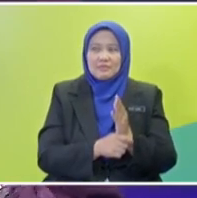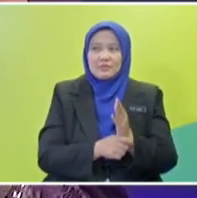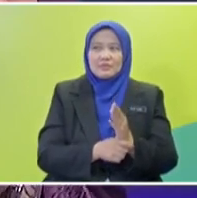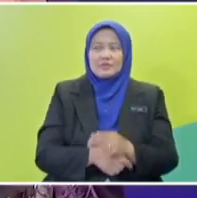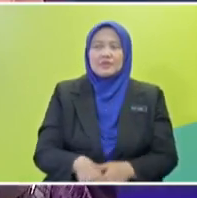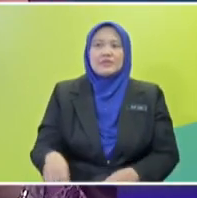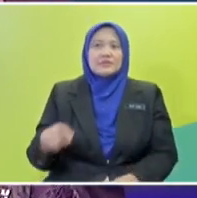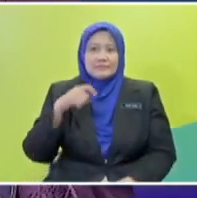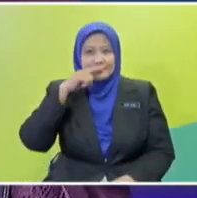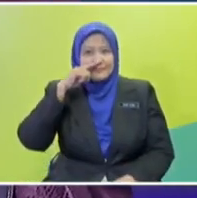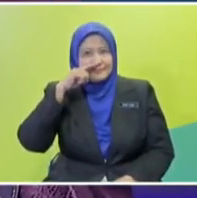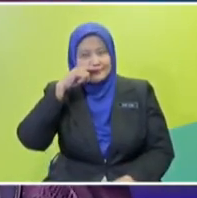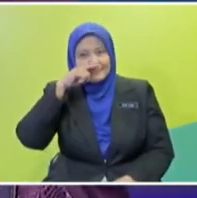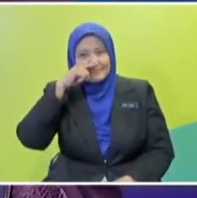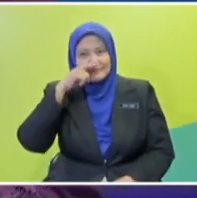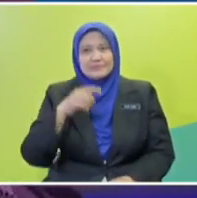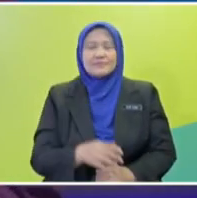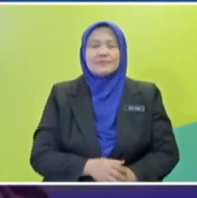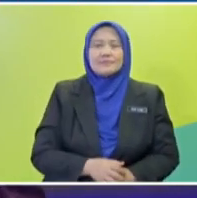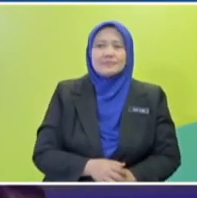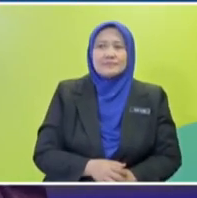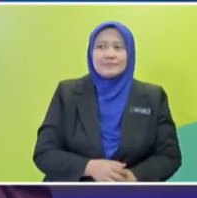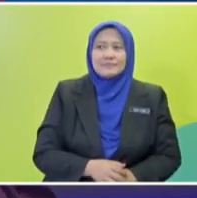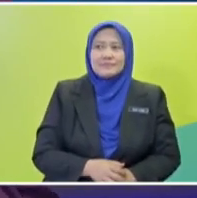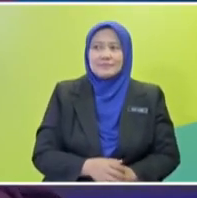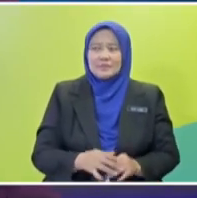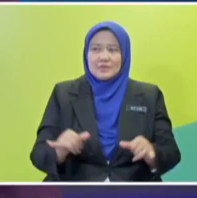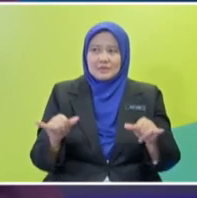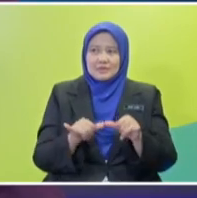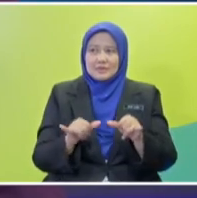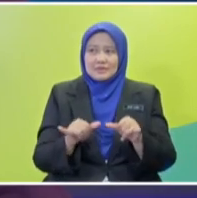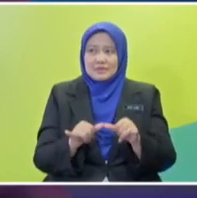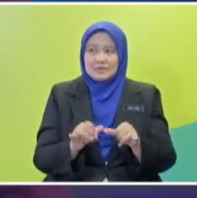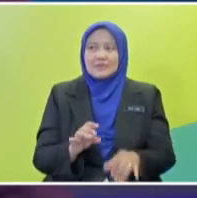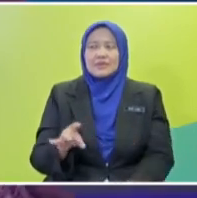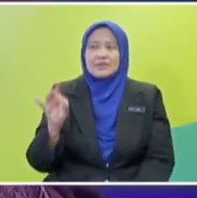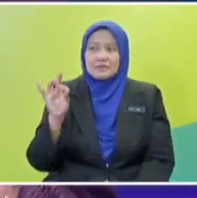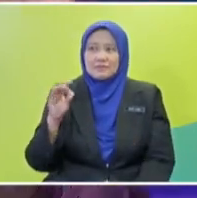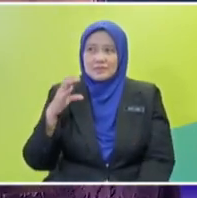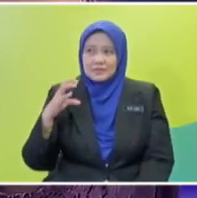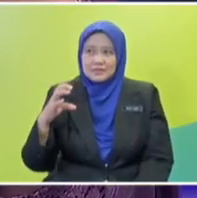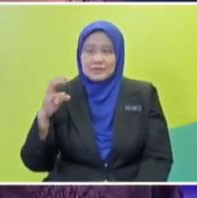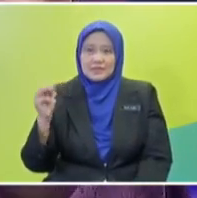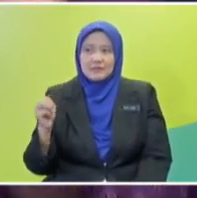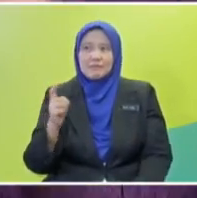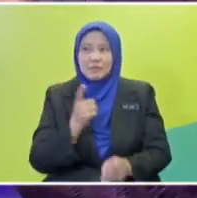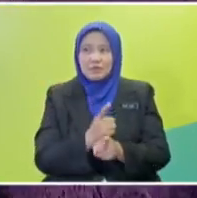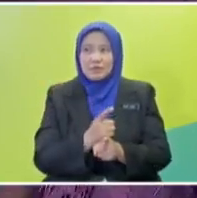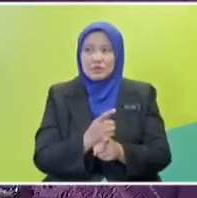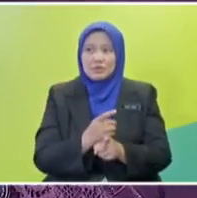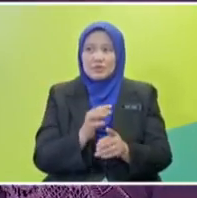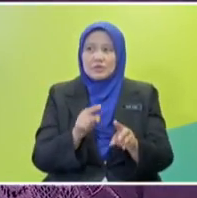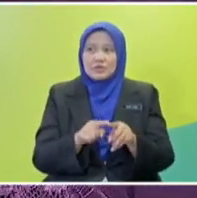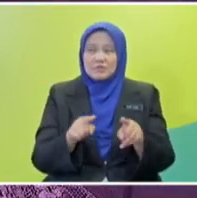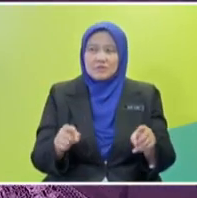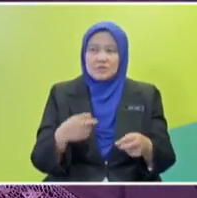saja saya ubah kita selesai itu tadi ialah 8 cm agak suka Bila